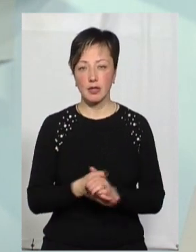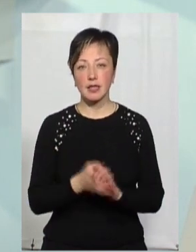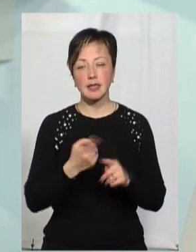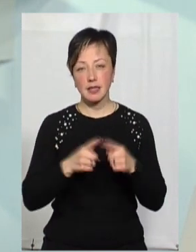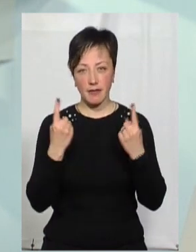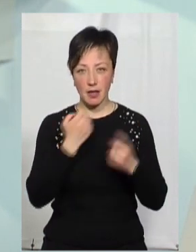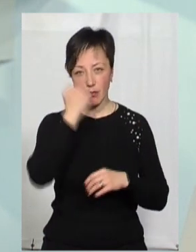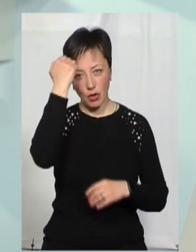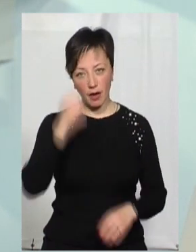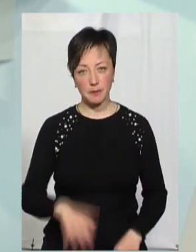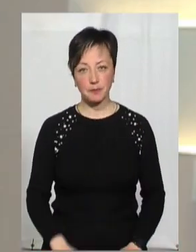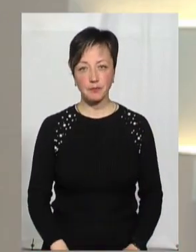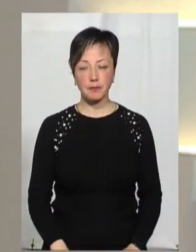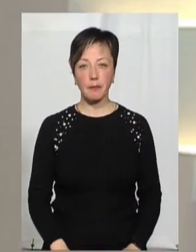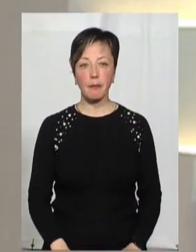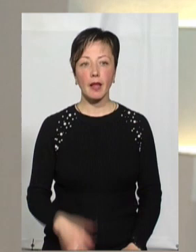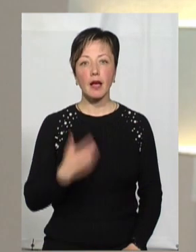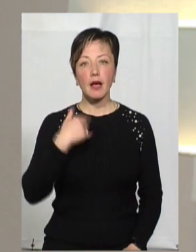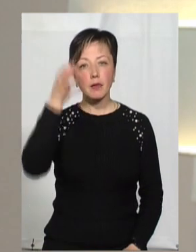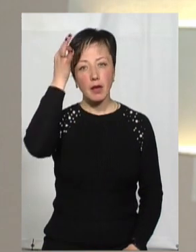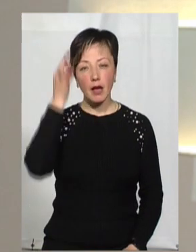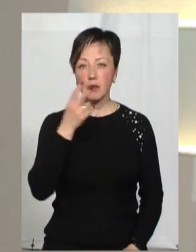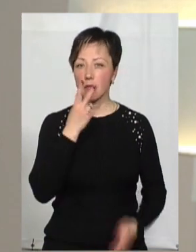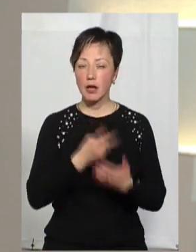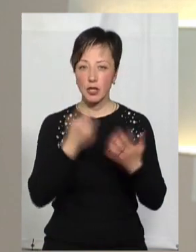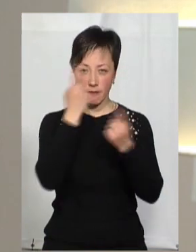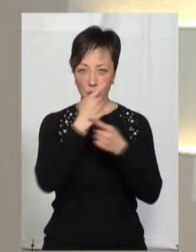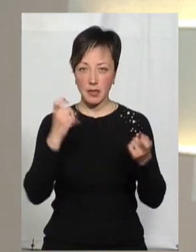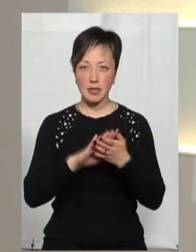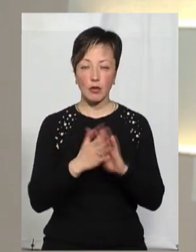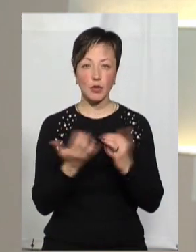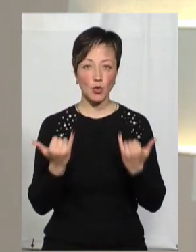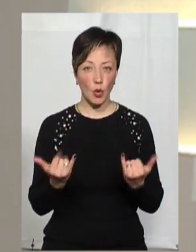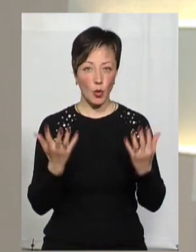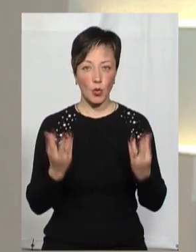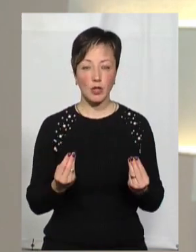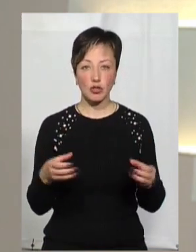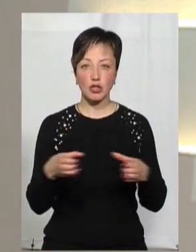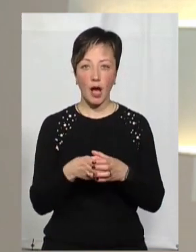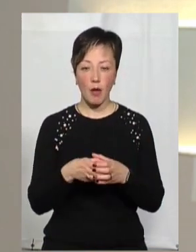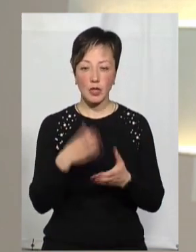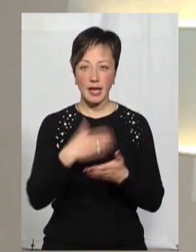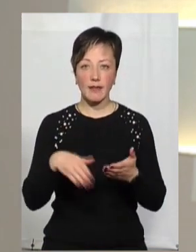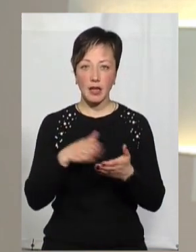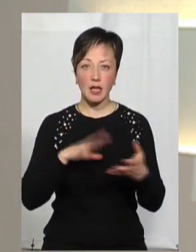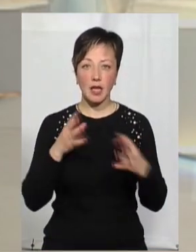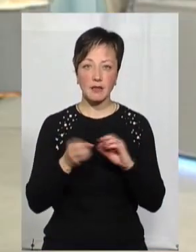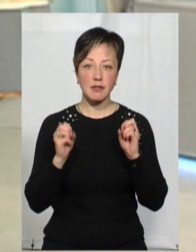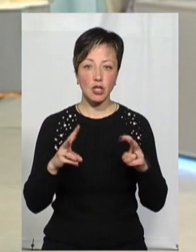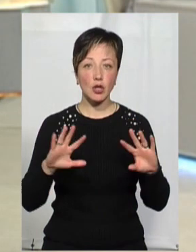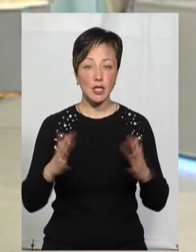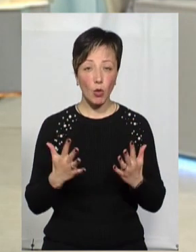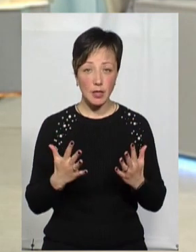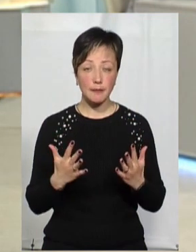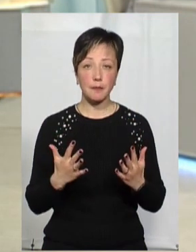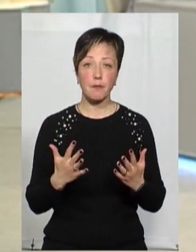За це їм велика подяка. От пригадалось, що не бачила інформацію станом на сьогодні від штабу з ліквідації наслідків надзвичайної